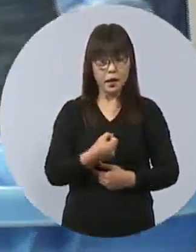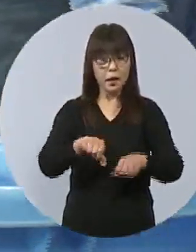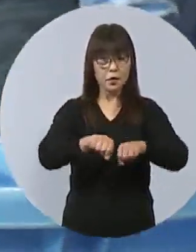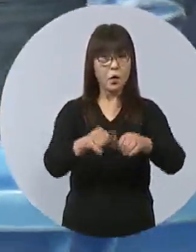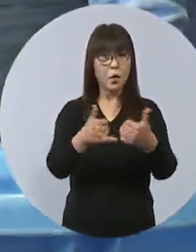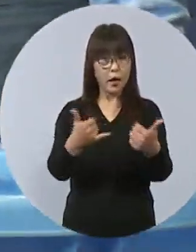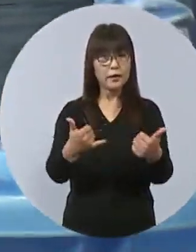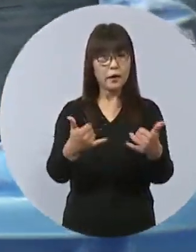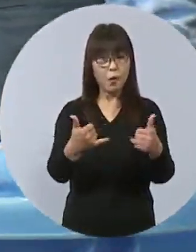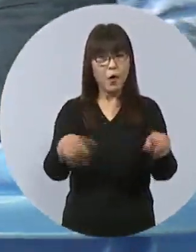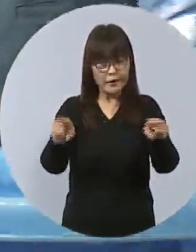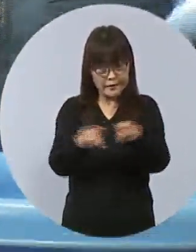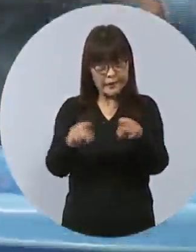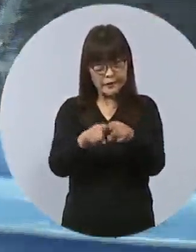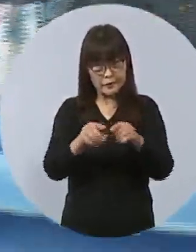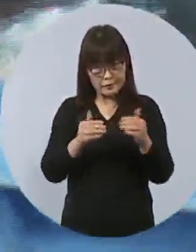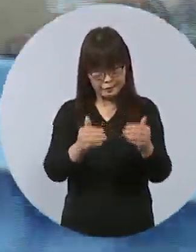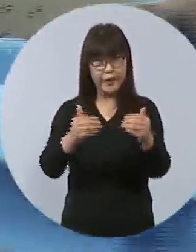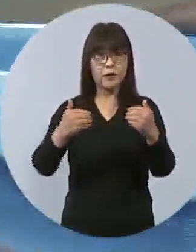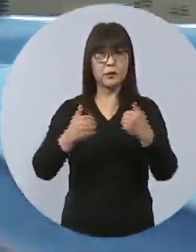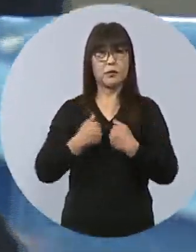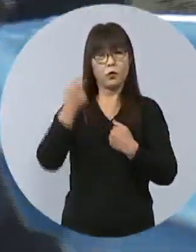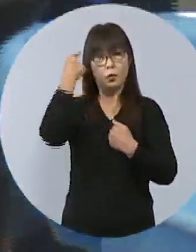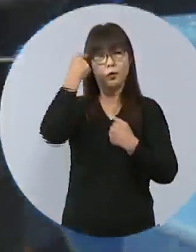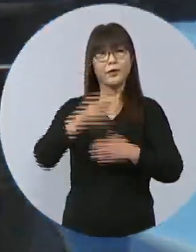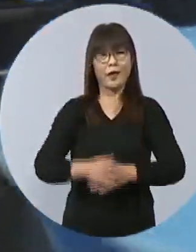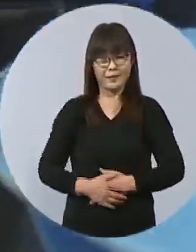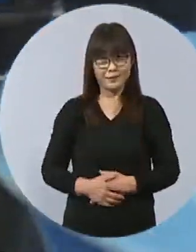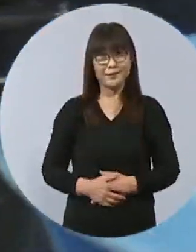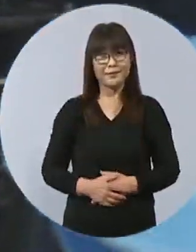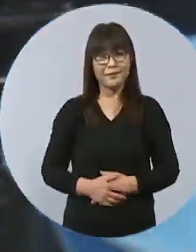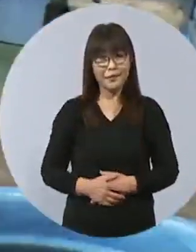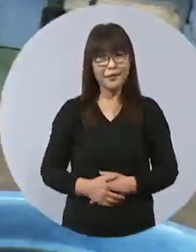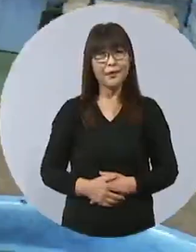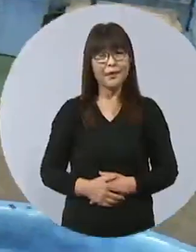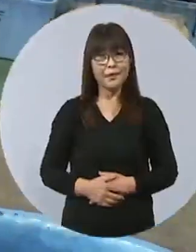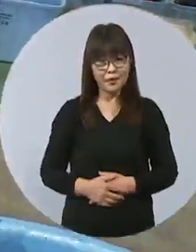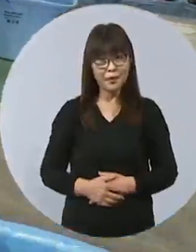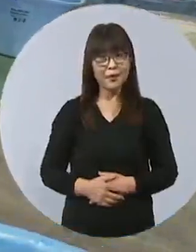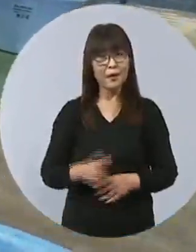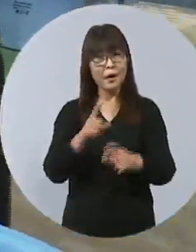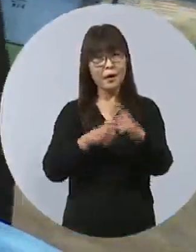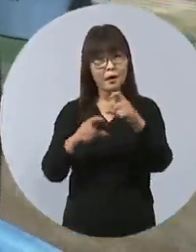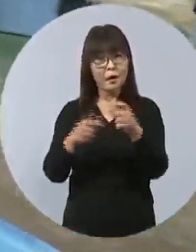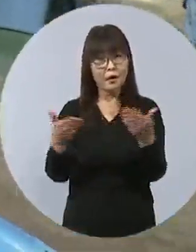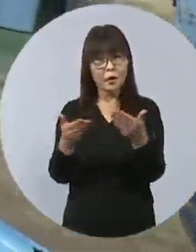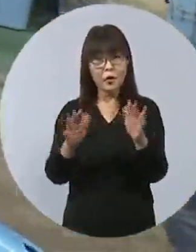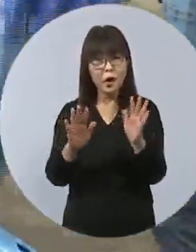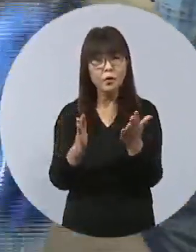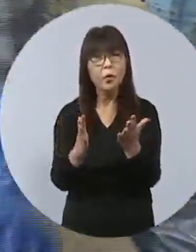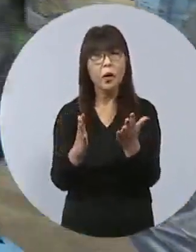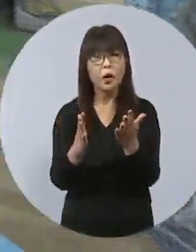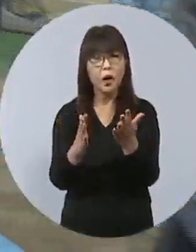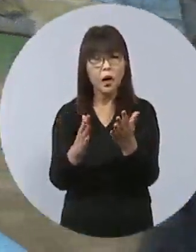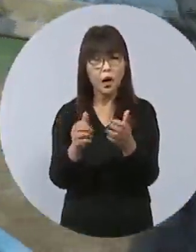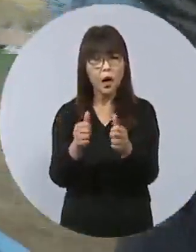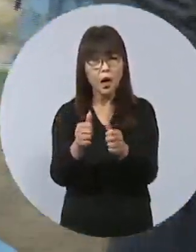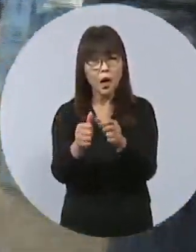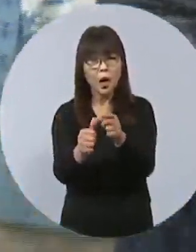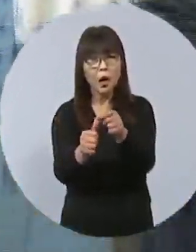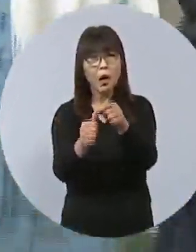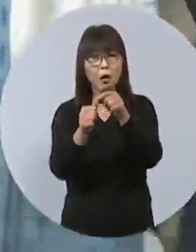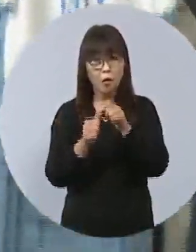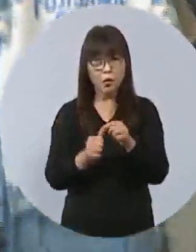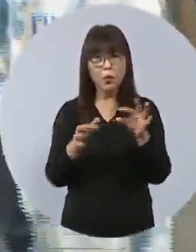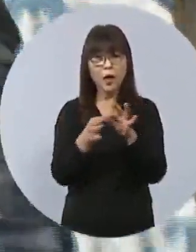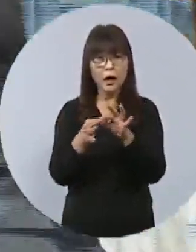っぱり取りこぼしちゃいけないと、その部分がありまして、あの障害者の方がもっと仕事ができるのないのかと、雇用の創出も図りながら職業をい